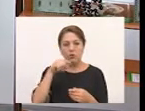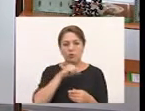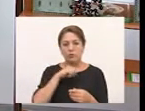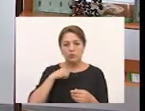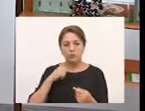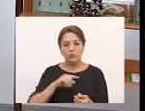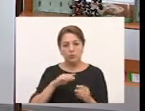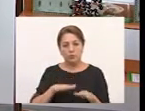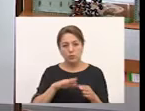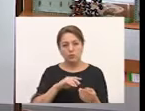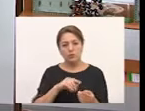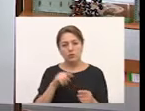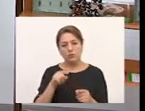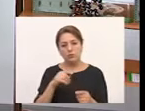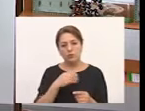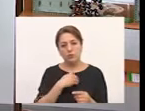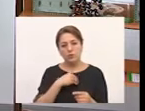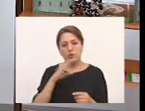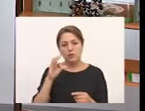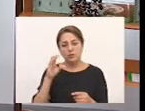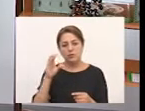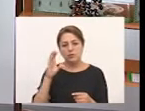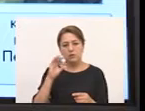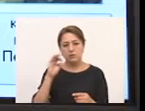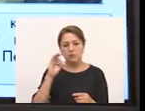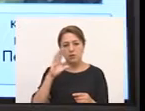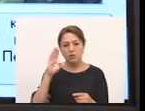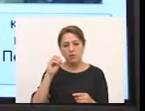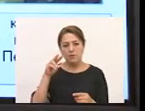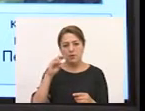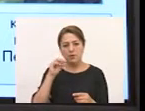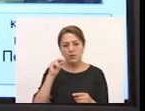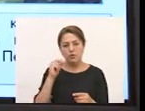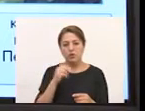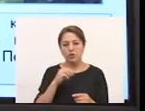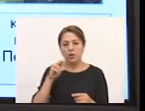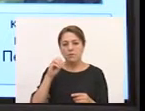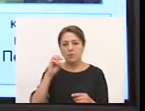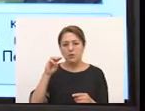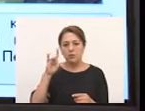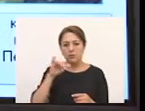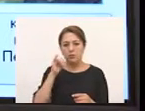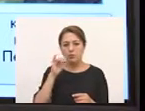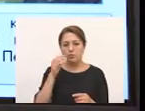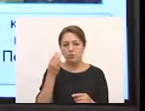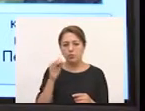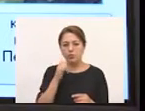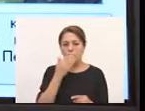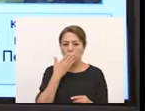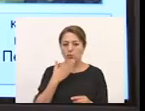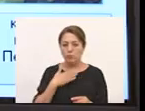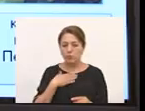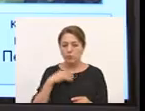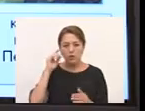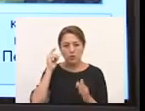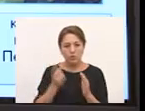ребенка. Любит Савельич нашего Петрушу. И вот тут-то Савельич узнает в